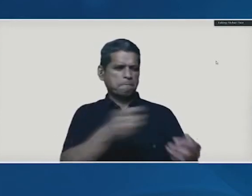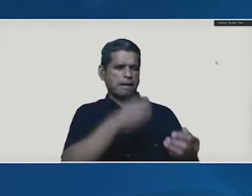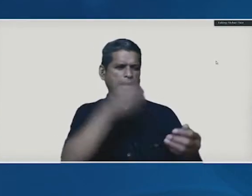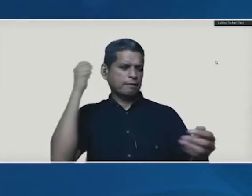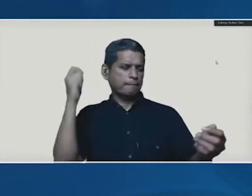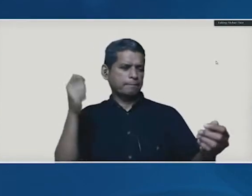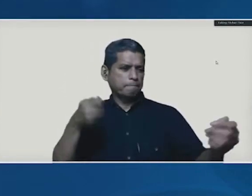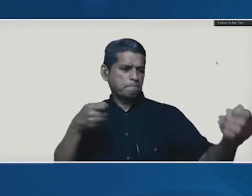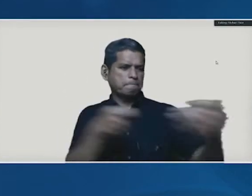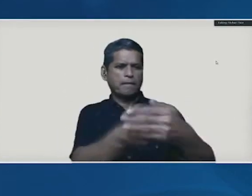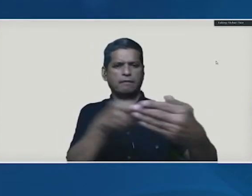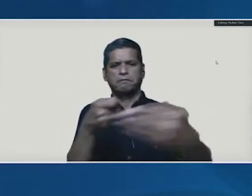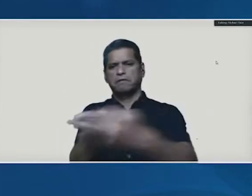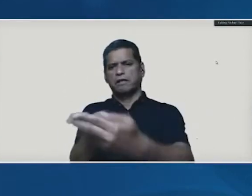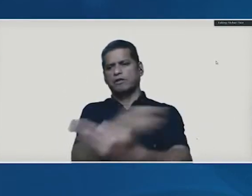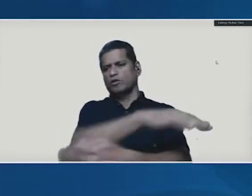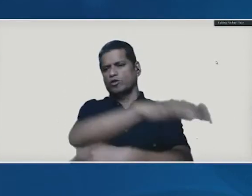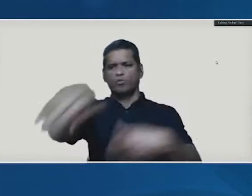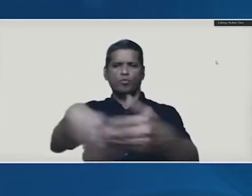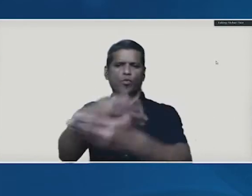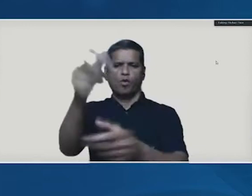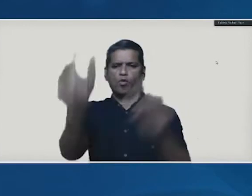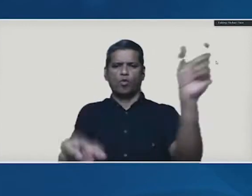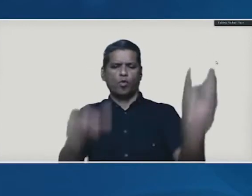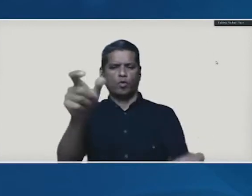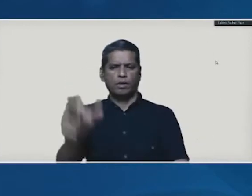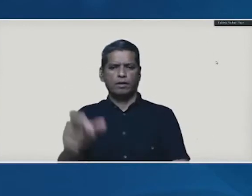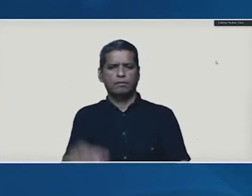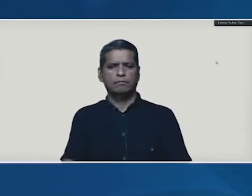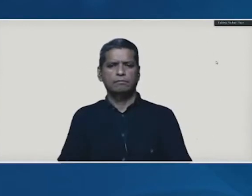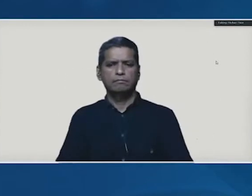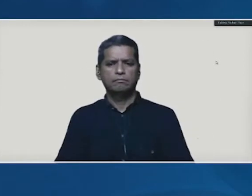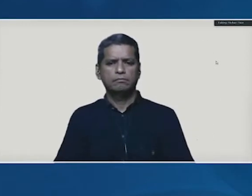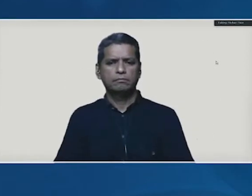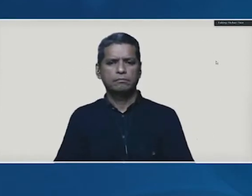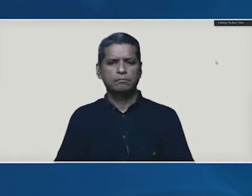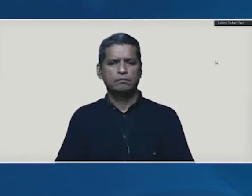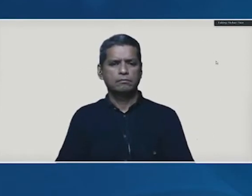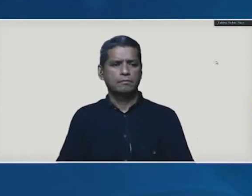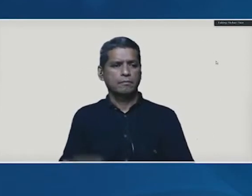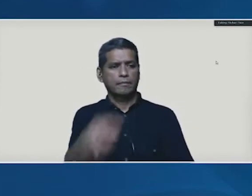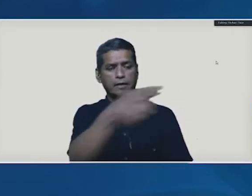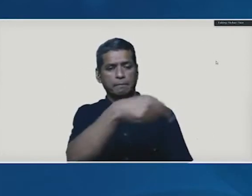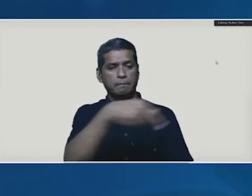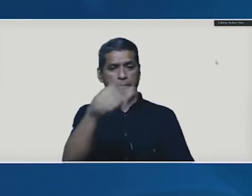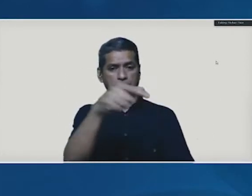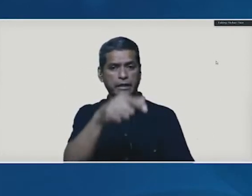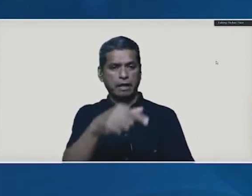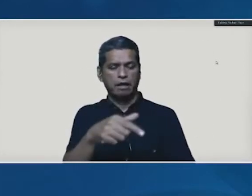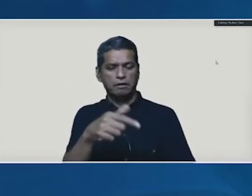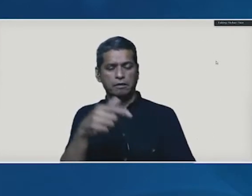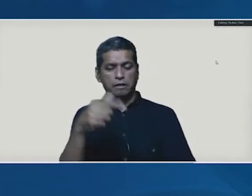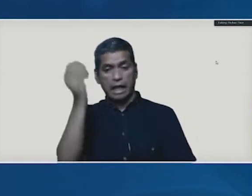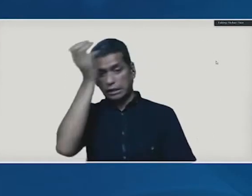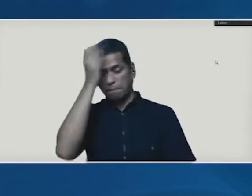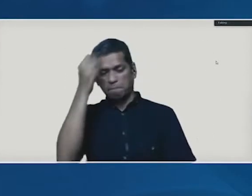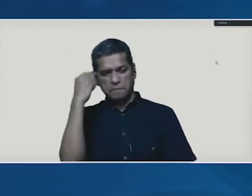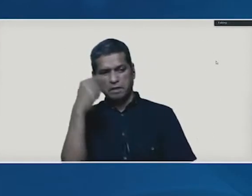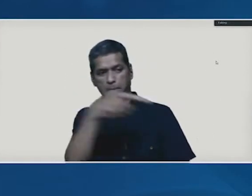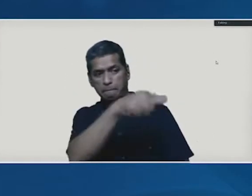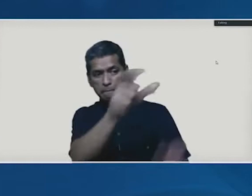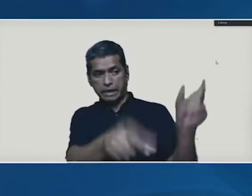mereka punya rencana jahat mereka mau mengadakan kudeta terhadap kerajaan saya ini biar mereka